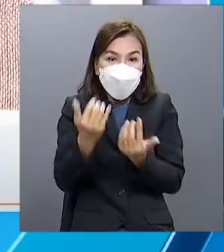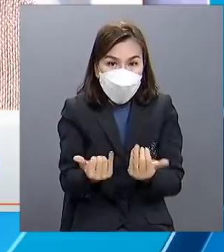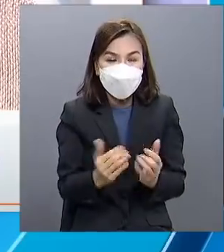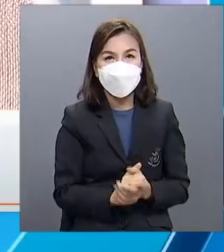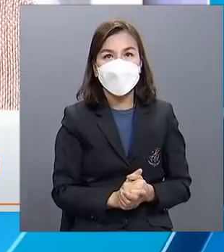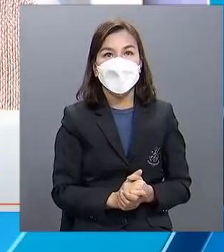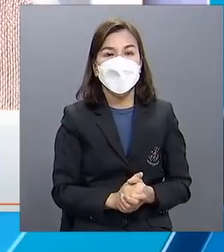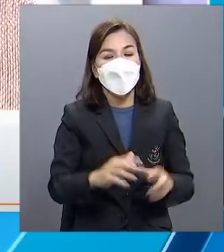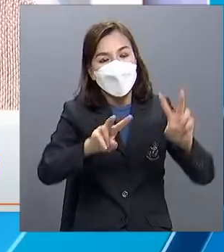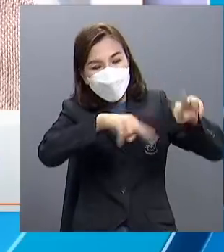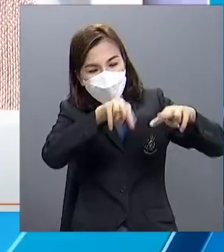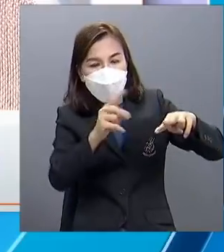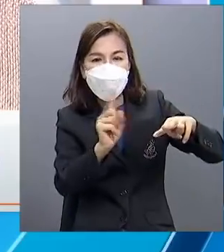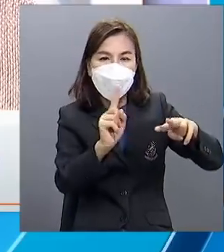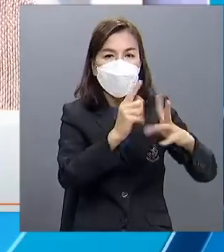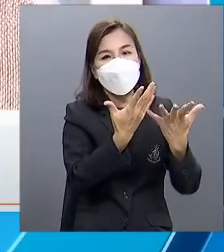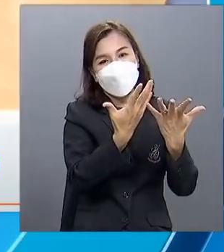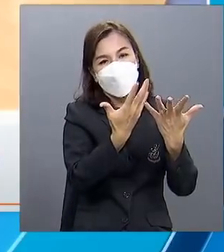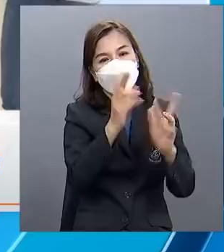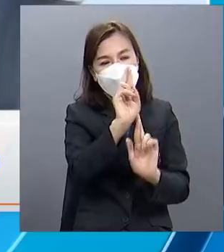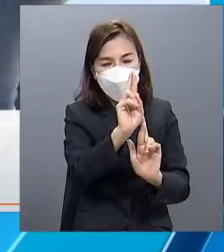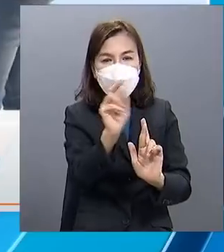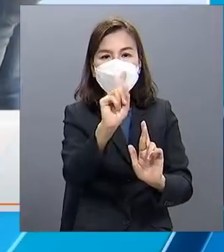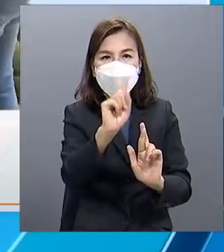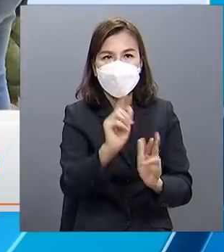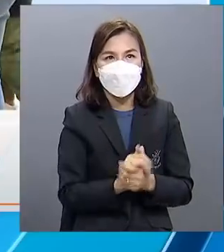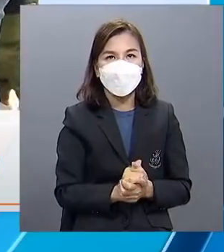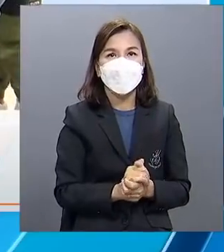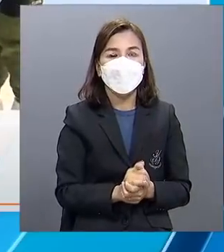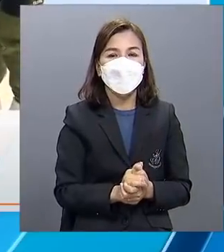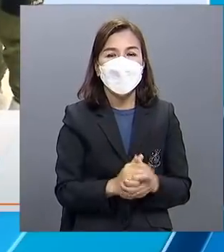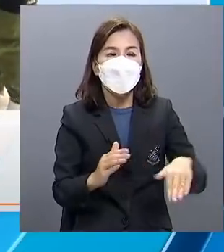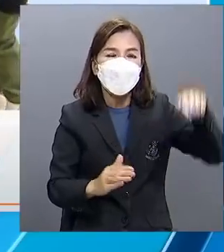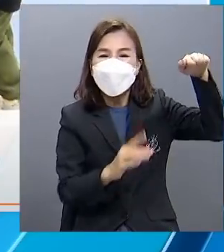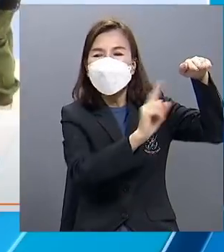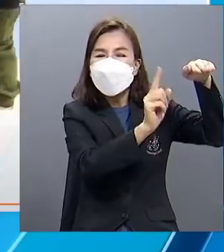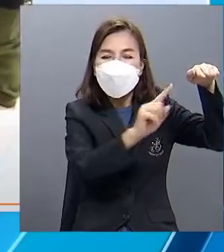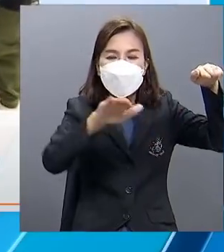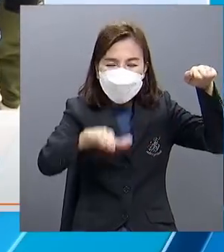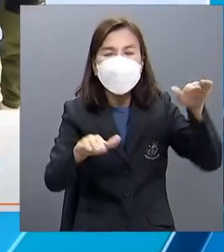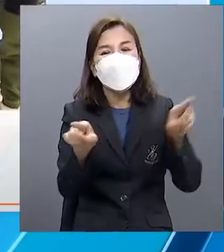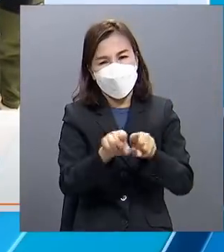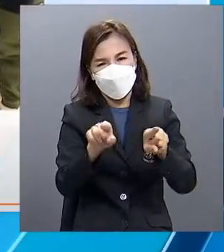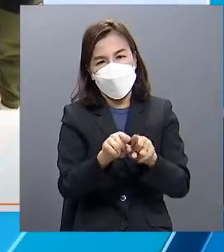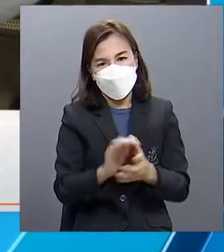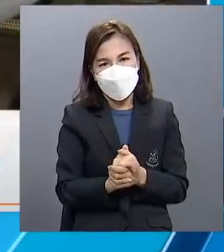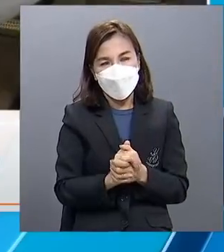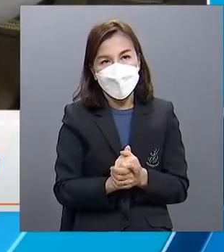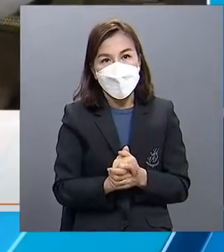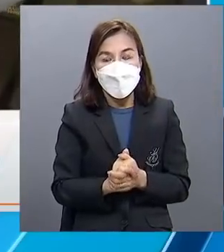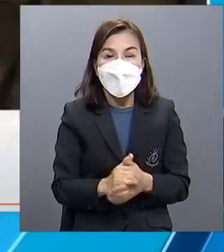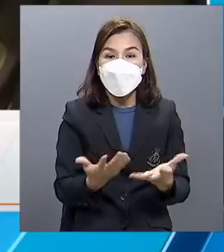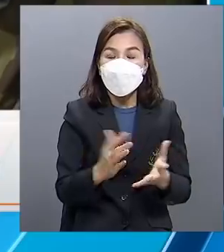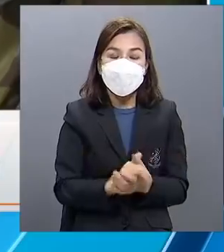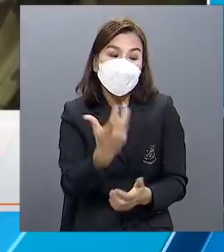มีอะไรต้องดูแลบ้างคะก็แฮปปี้ที่ยังไม่ต่างจากผู้ใหญ่เลยนะครับนะอาการส่วนใหญ่เนี่ยก็ไม่ได้รุนแรงหายเองนะหนึ่งสองสามวันนะ